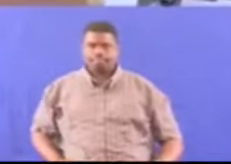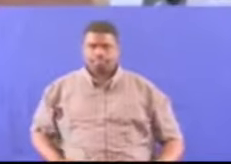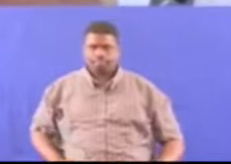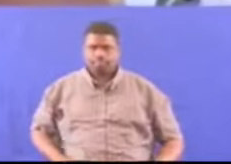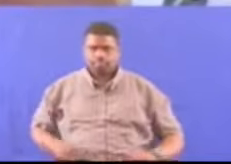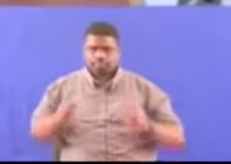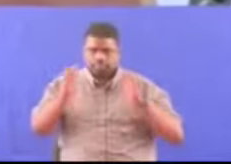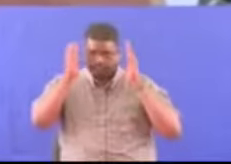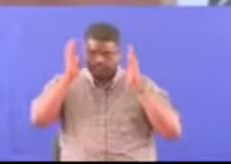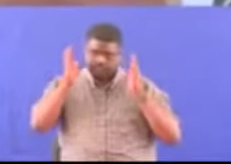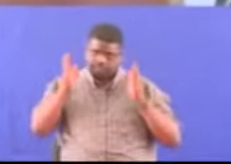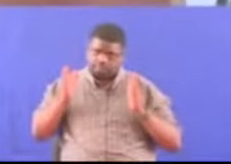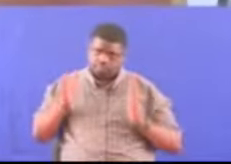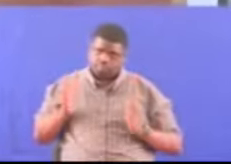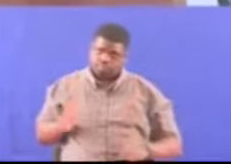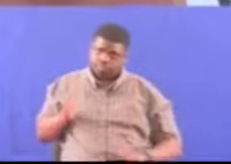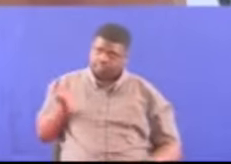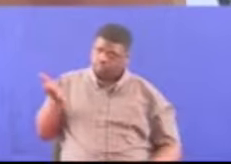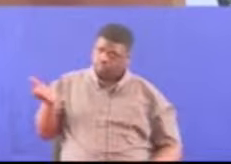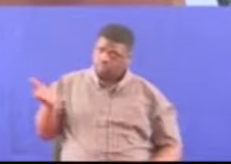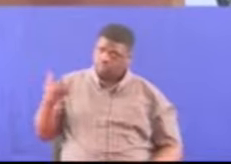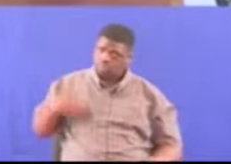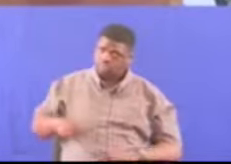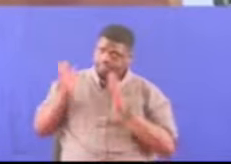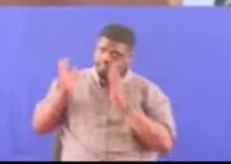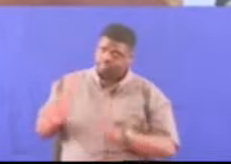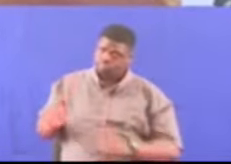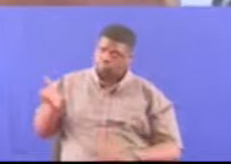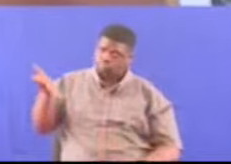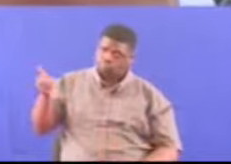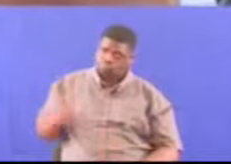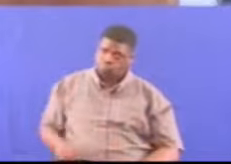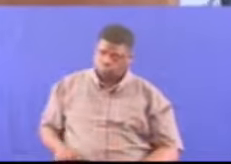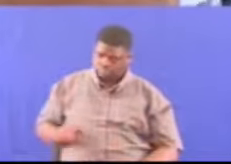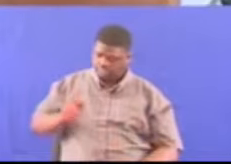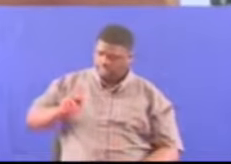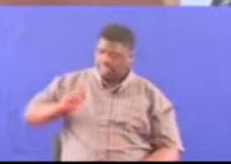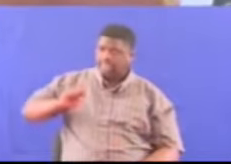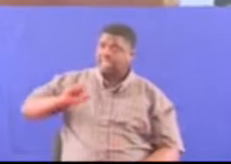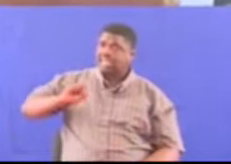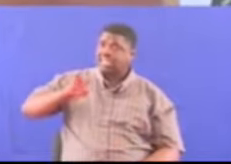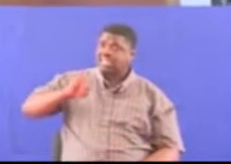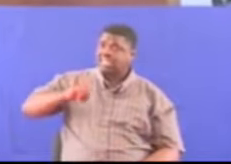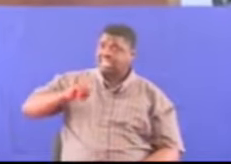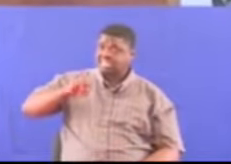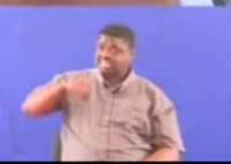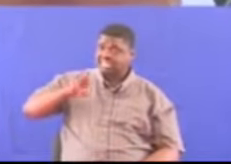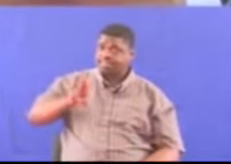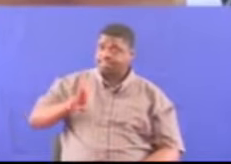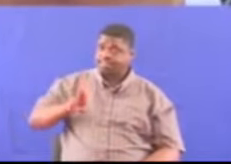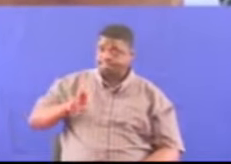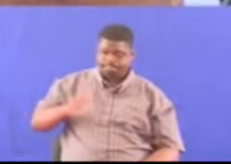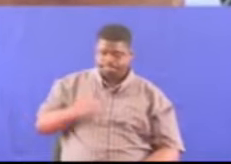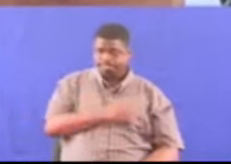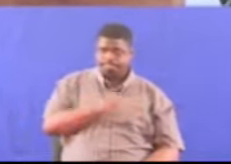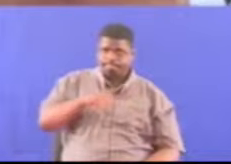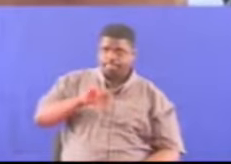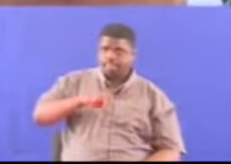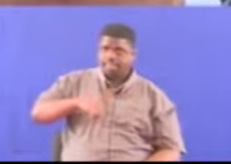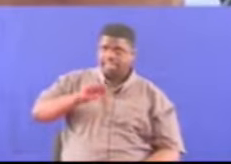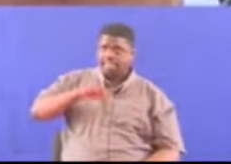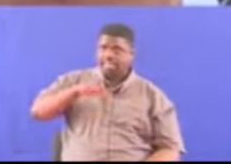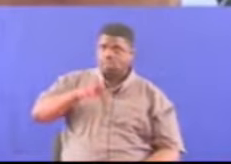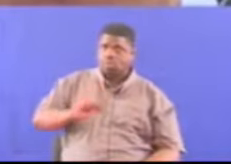Mheshimiwa Kassim Majaliwa Majaliwa, Waziri Mkuu wa Jamhuri ya Muungano wa Tanzania, Mheshimiwa Dr.